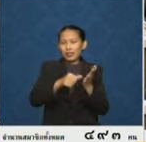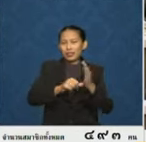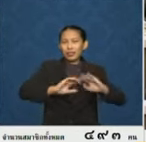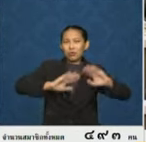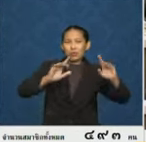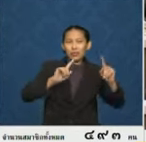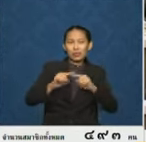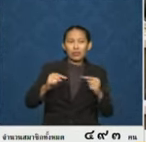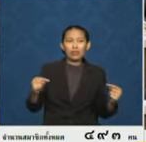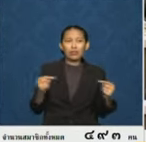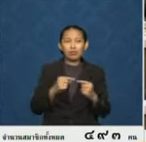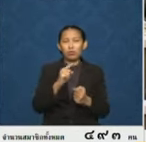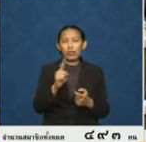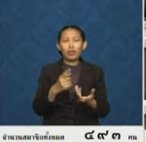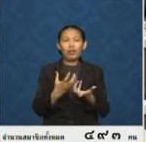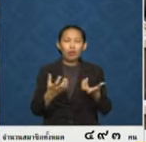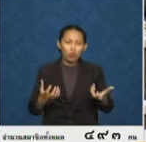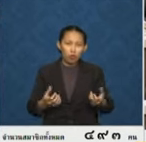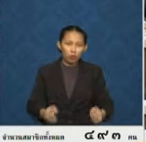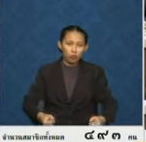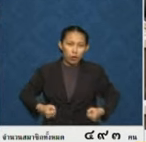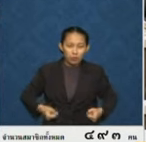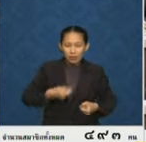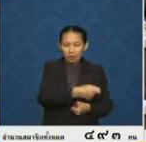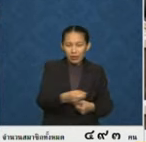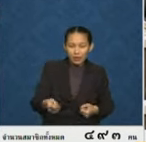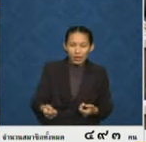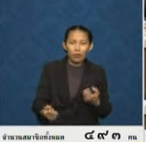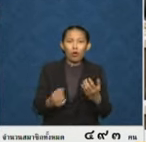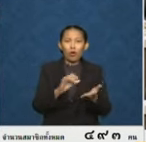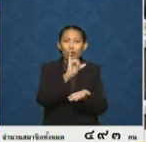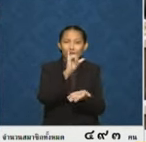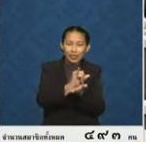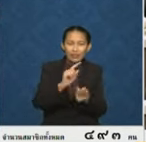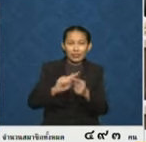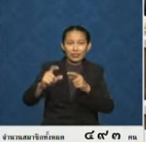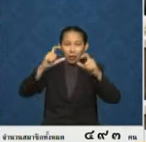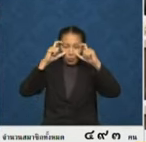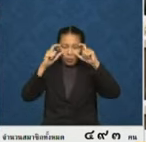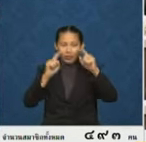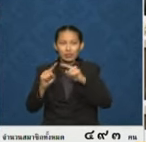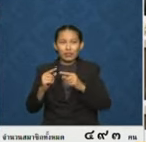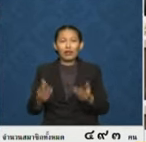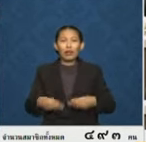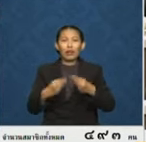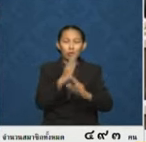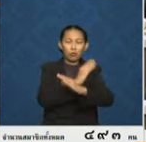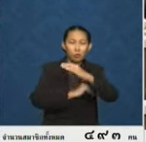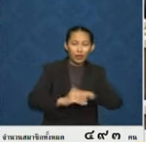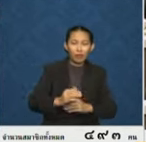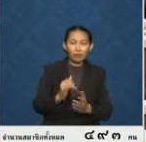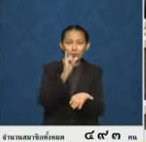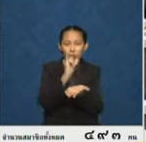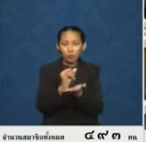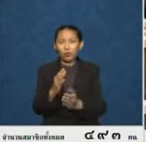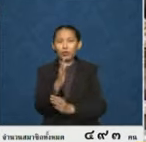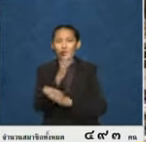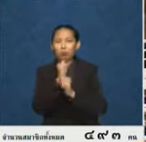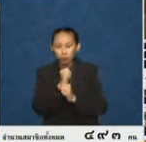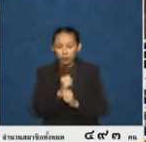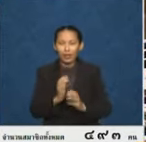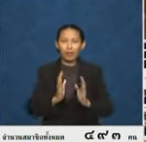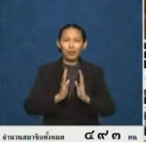Refundสำหรับสินค้าประเภทแพมเพอร์ไม้เท้ารถเข็นเตียงผู้ป่วยแล้วก็แว่นสายตายาวให้กับผู้พิการผู้ป่วยติดเตียงแล้วก็ผู้สูงอายุด้วยครับขอบคุณ